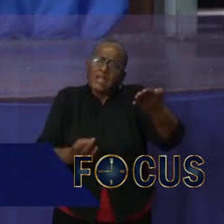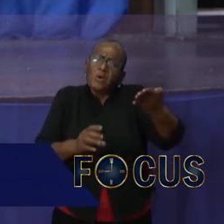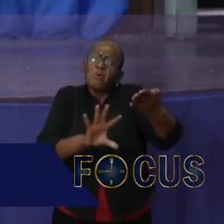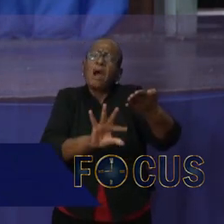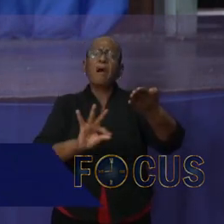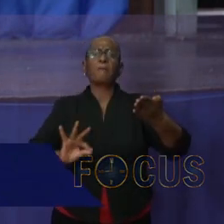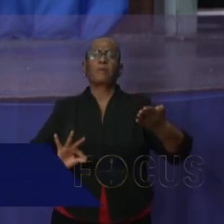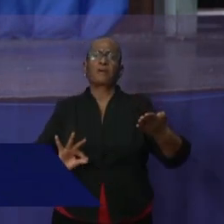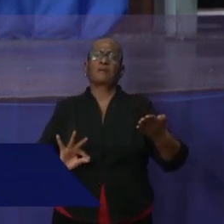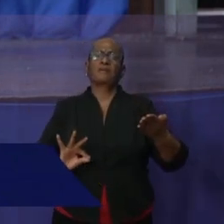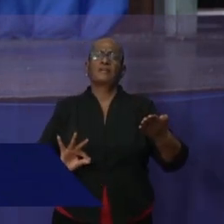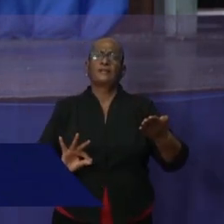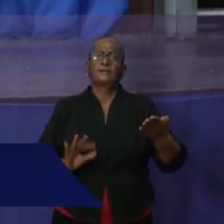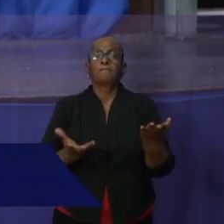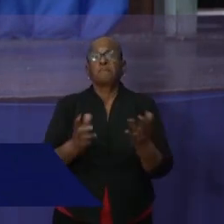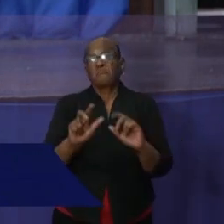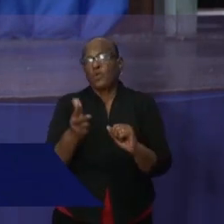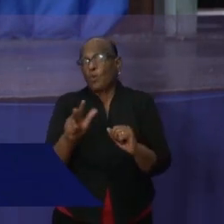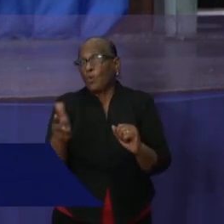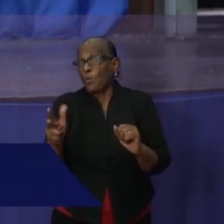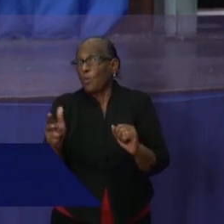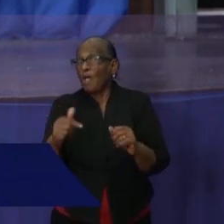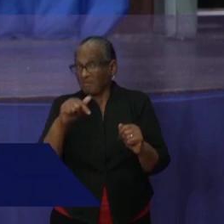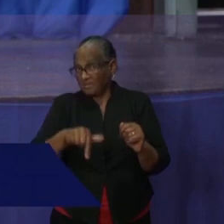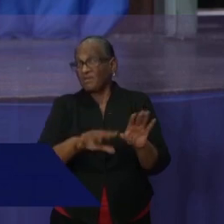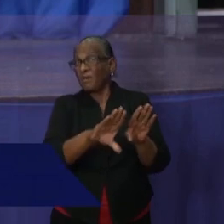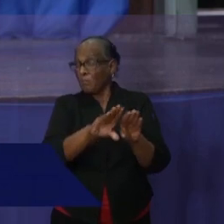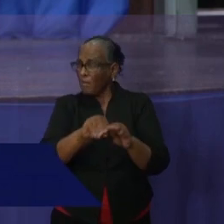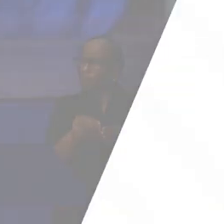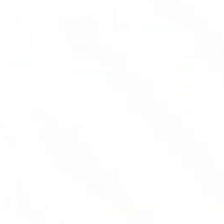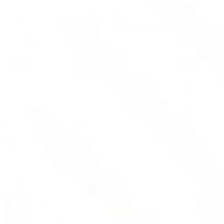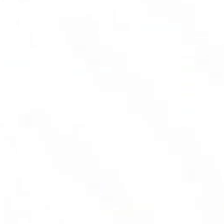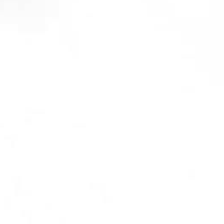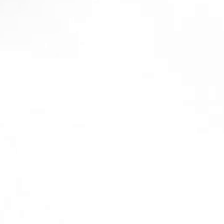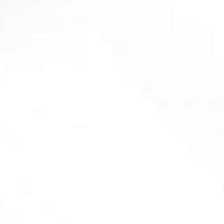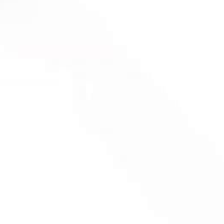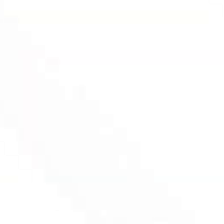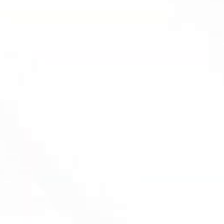zal het gefinaliseerd worden welke van deze maatregelen getroffen gaat worden.